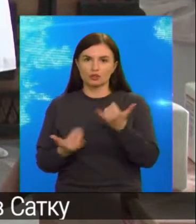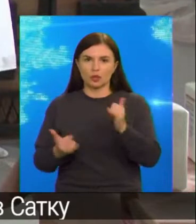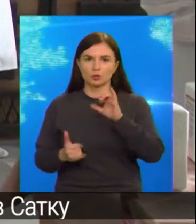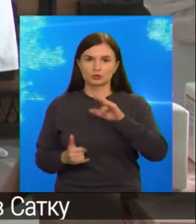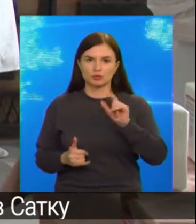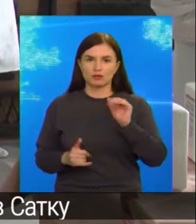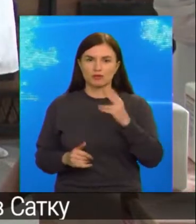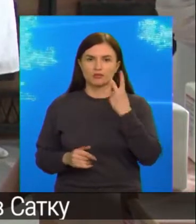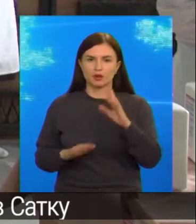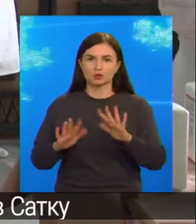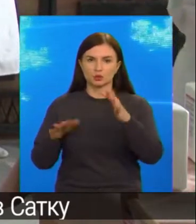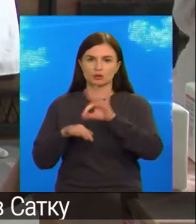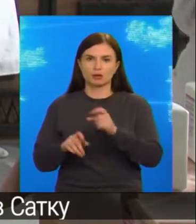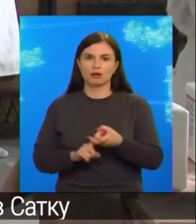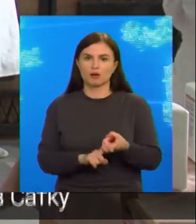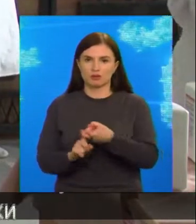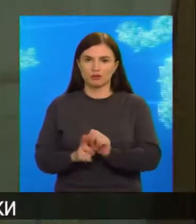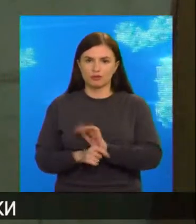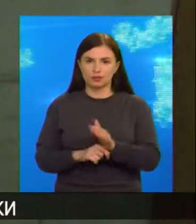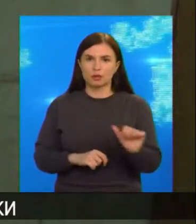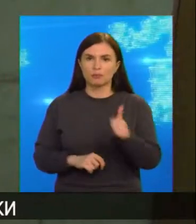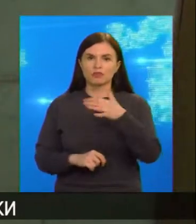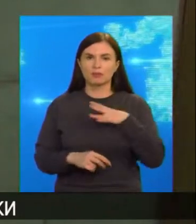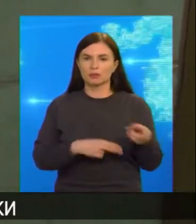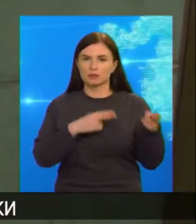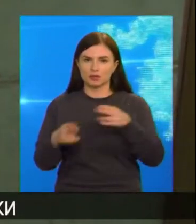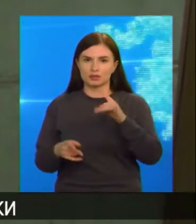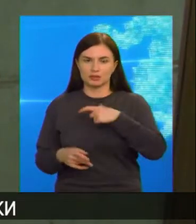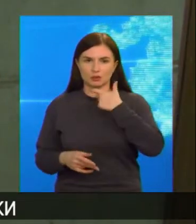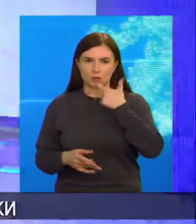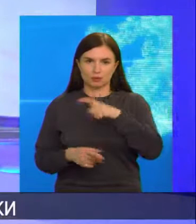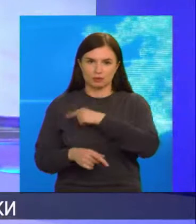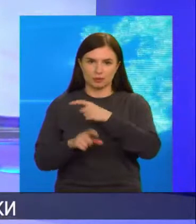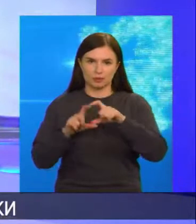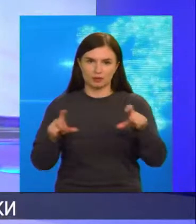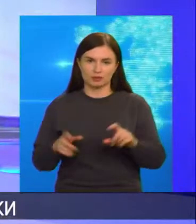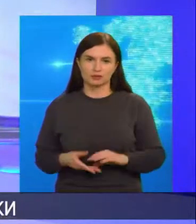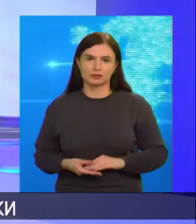подтвержденных случая коронавирусной инфекции. Первый был привезен из Златоустовской больницы.